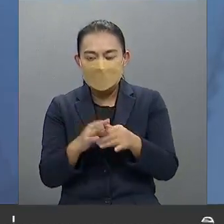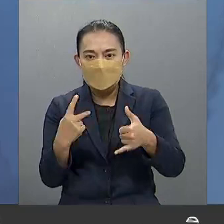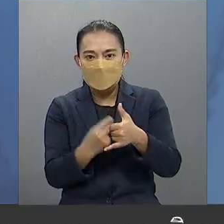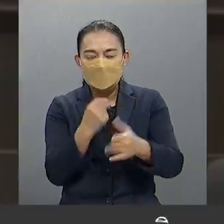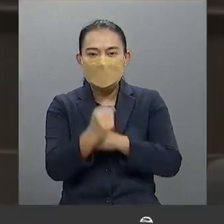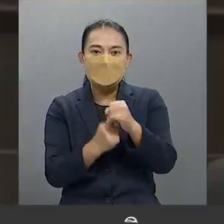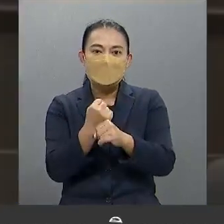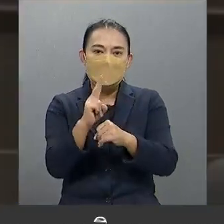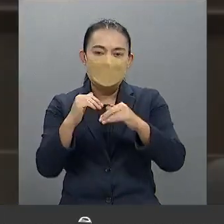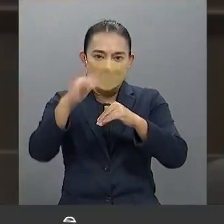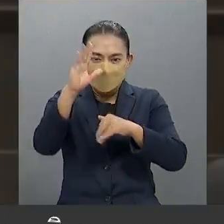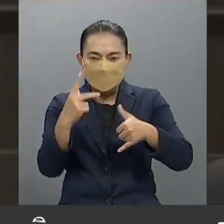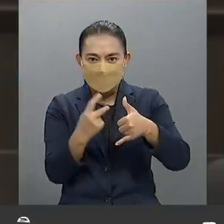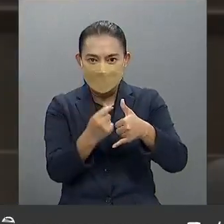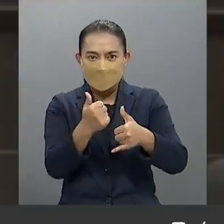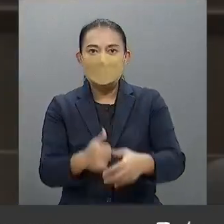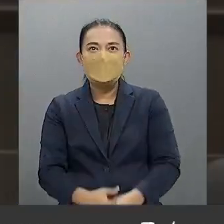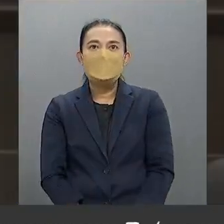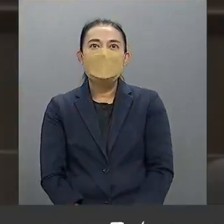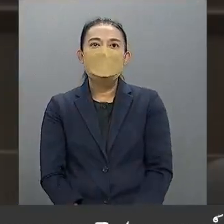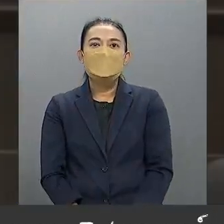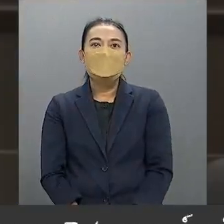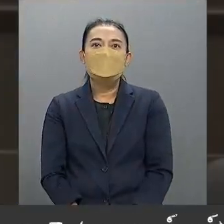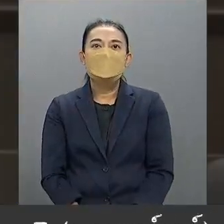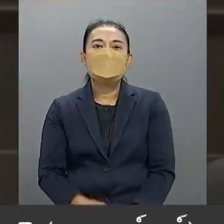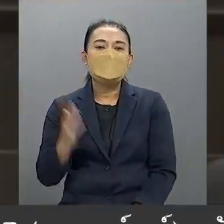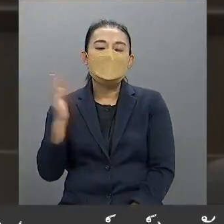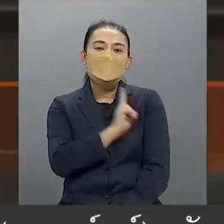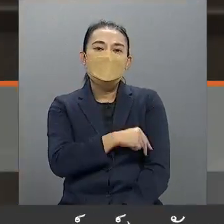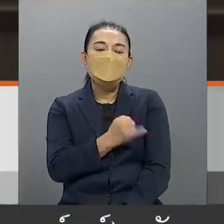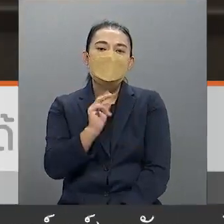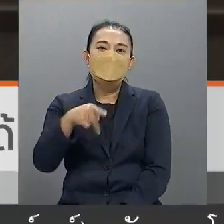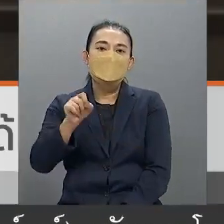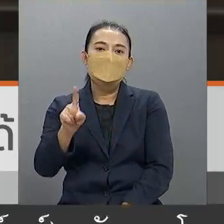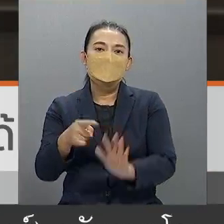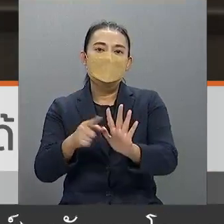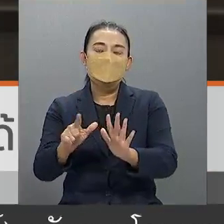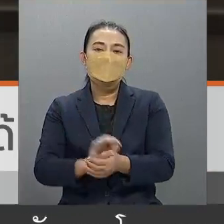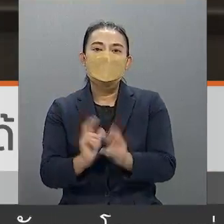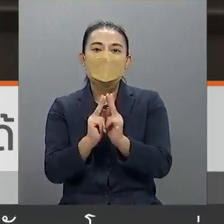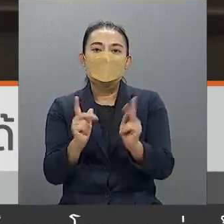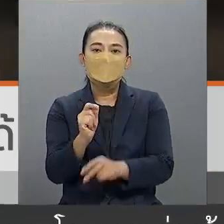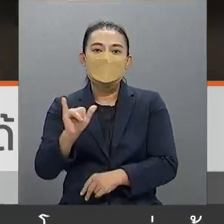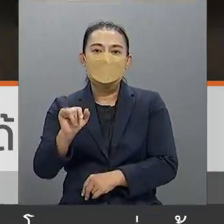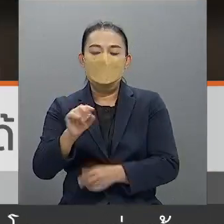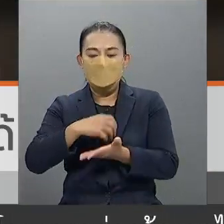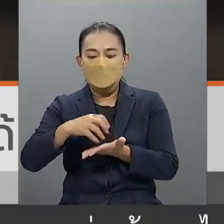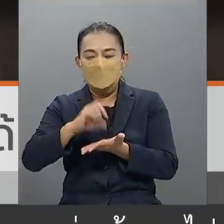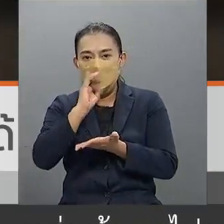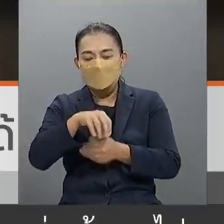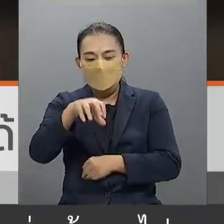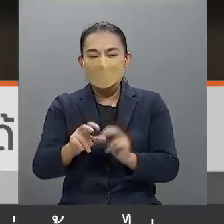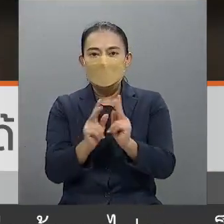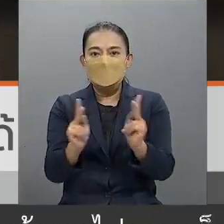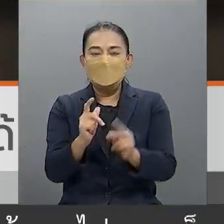ค่ะนายแพทย์ไพศาลดั่นคุ้มเลขาธิการคณะกรรมการอาหารและยาเปิดเผยค่ะว่าสำนักงานคณะกรรมการอาหารและยาหรื